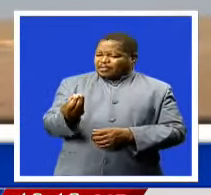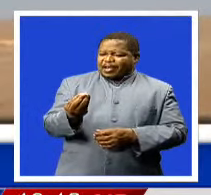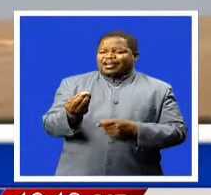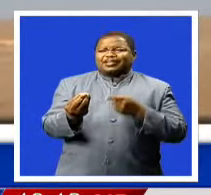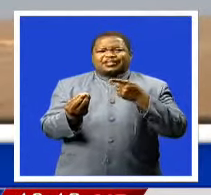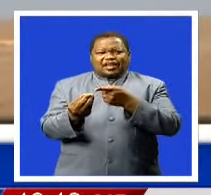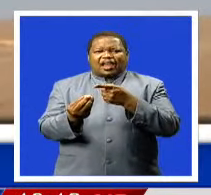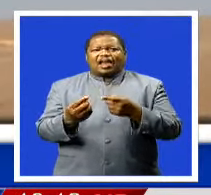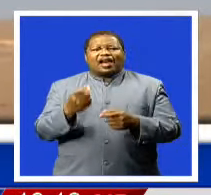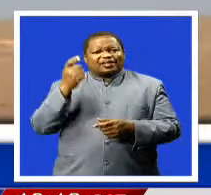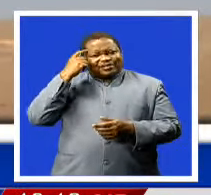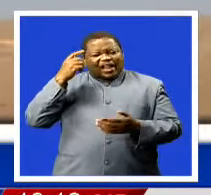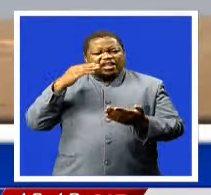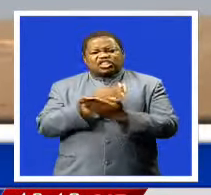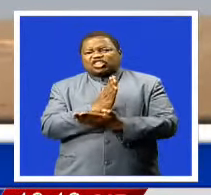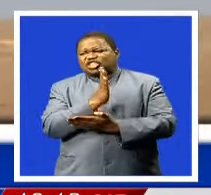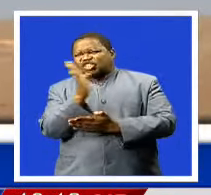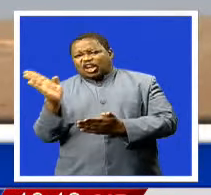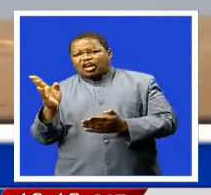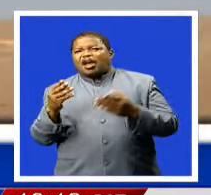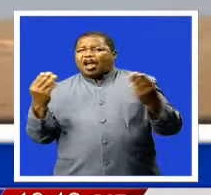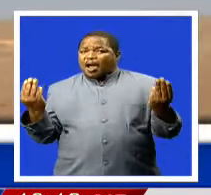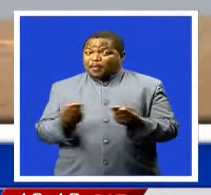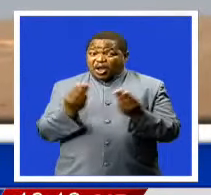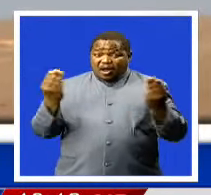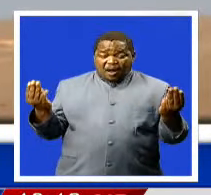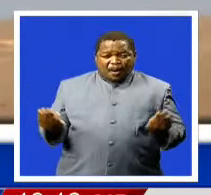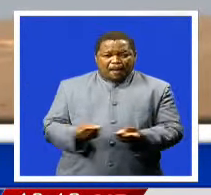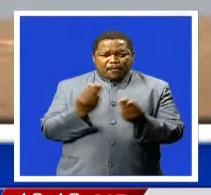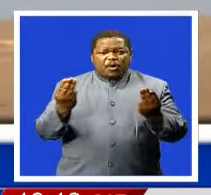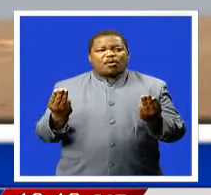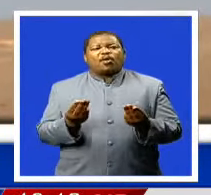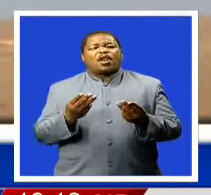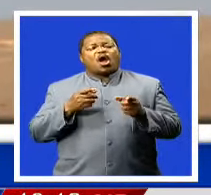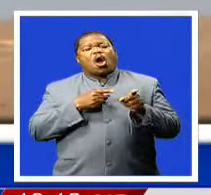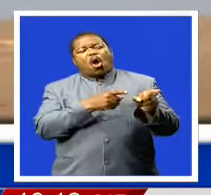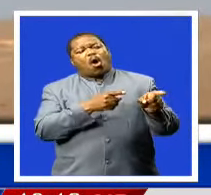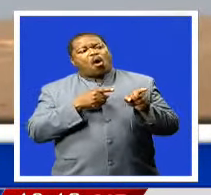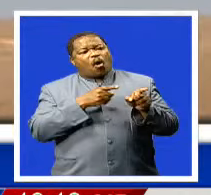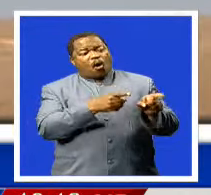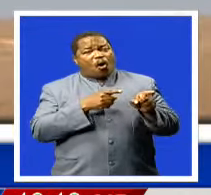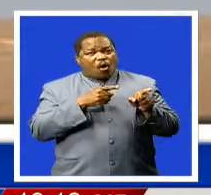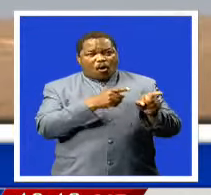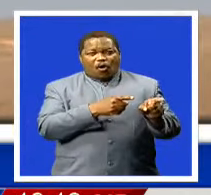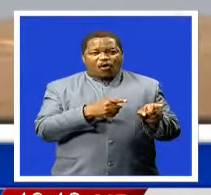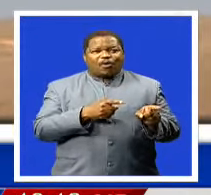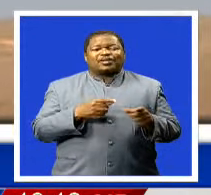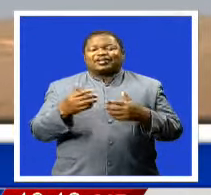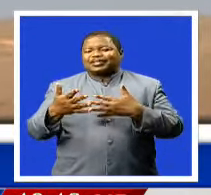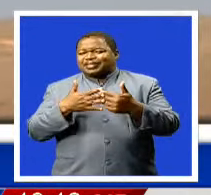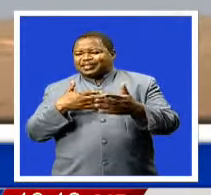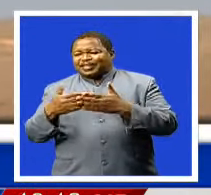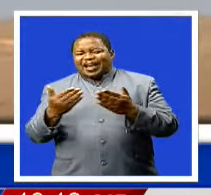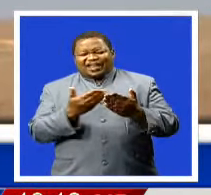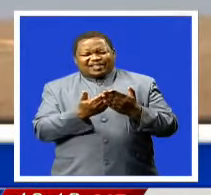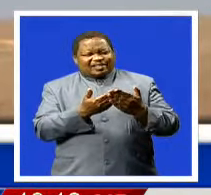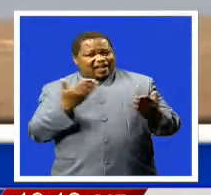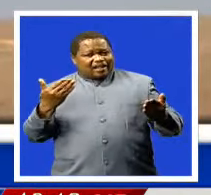letishwaqisa umtimba la kuvakala khona ukuthi inkosi isayine ma